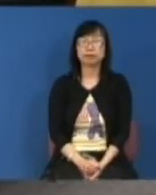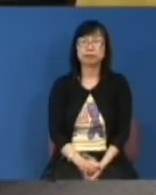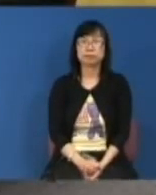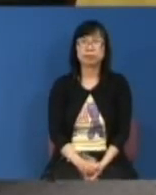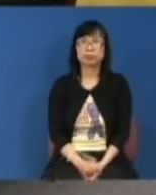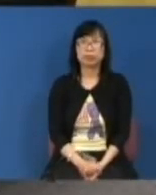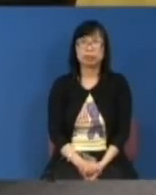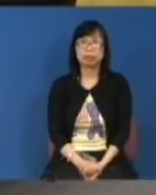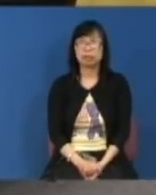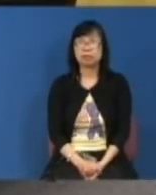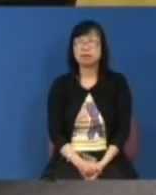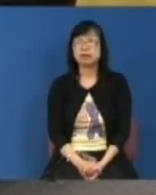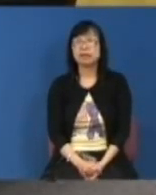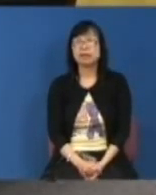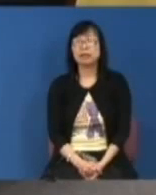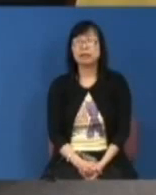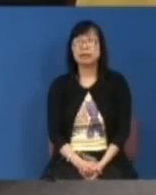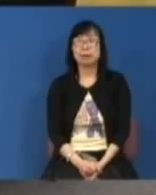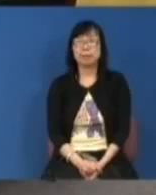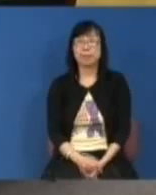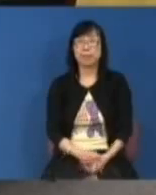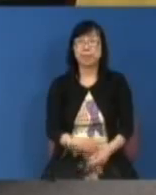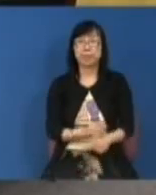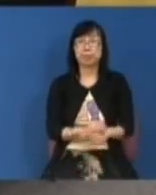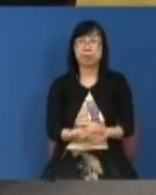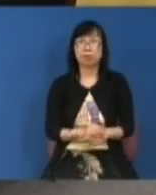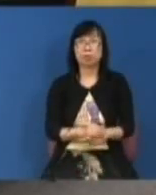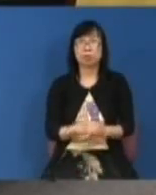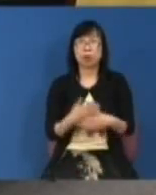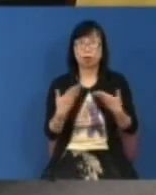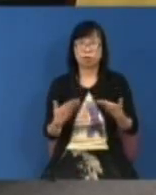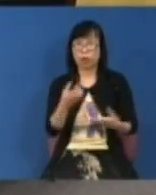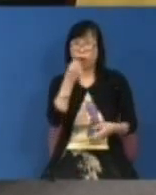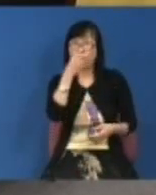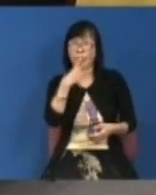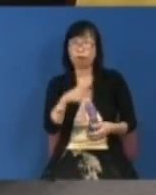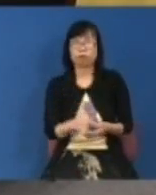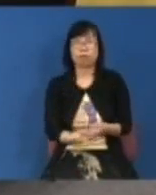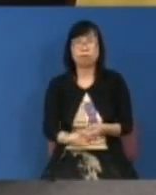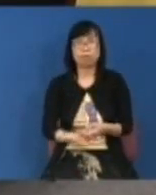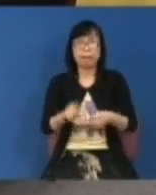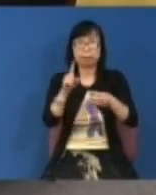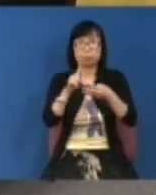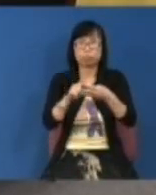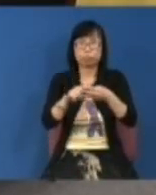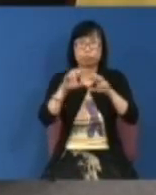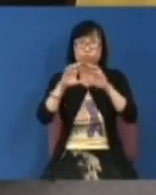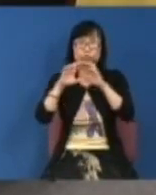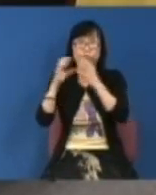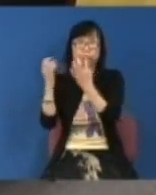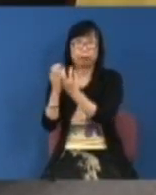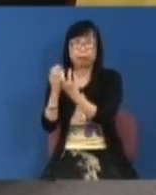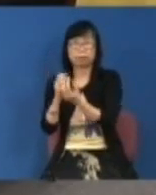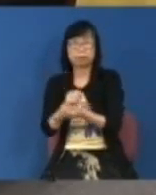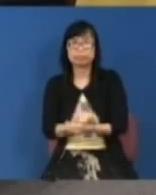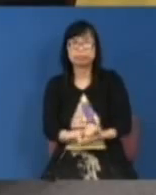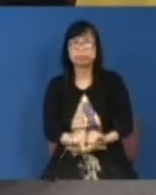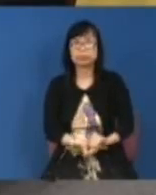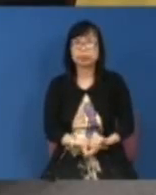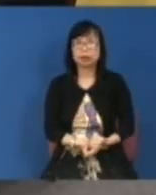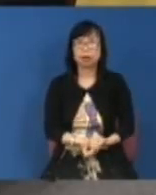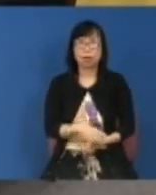真係唔使搞噶。其實即係呢個就係香港泛民主派嘅一個死結啦，就係、是。